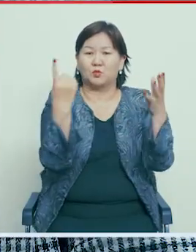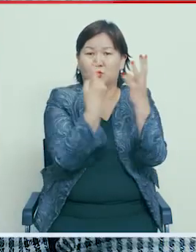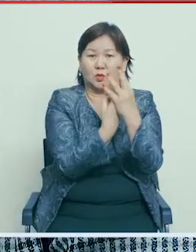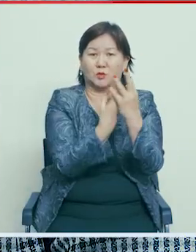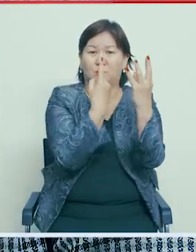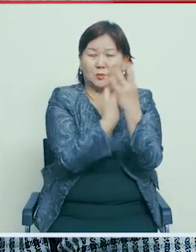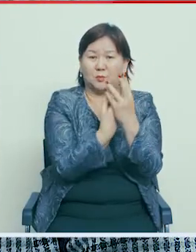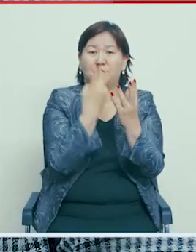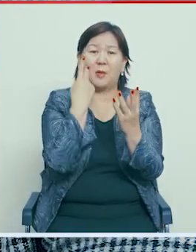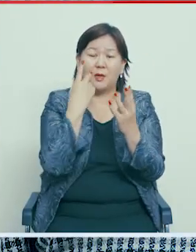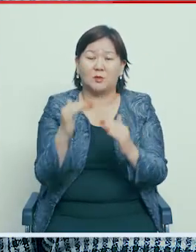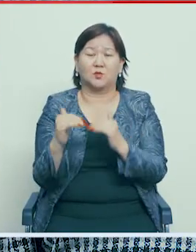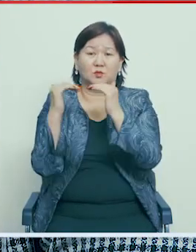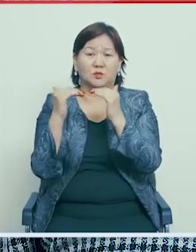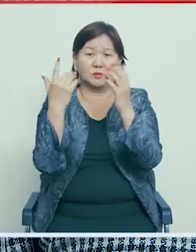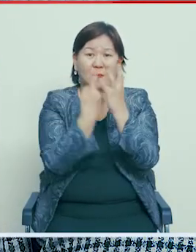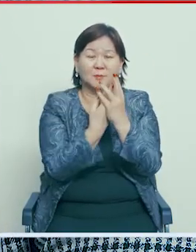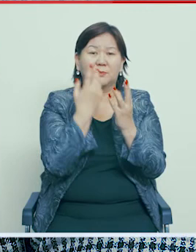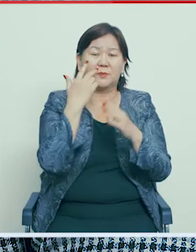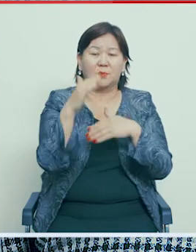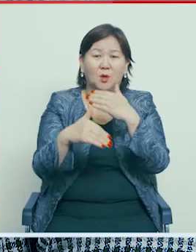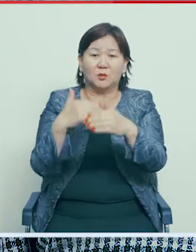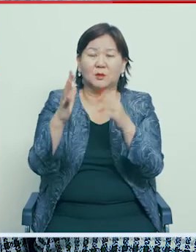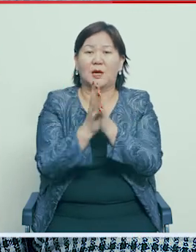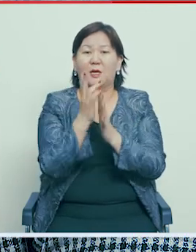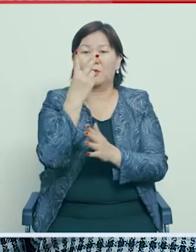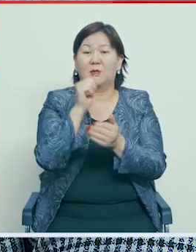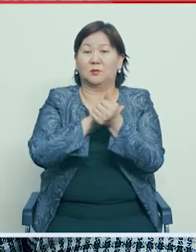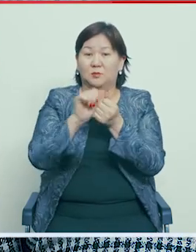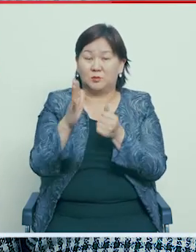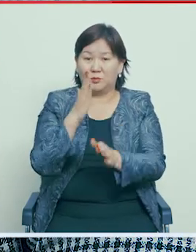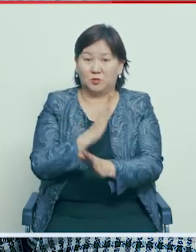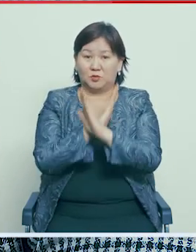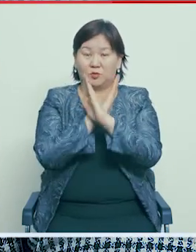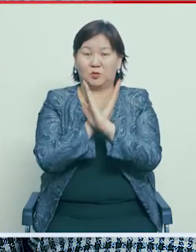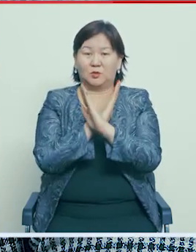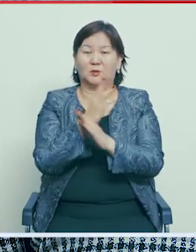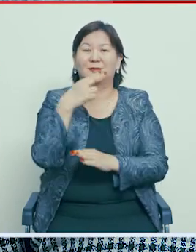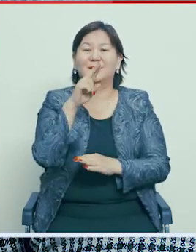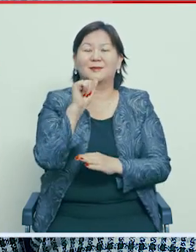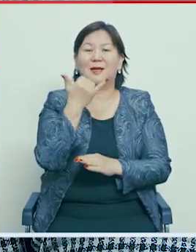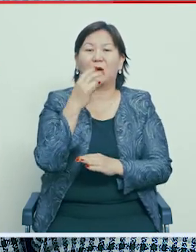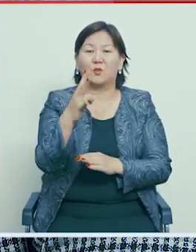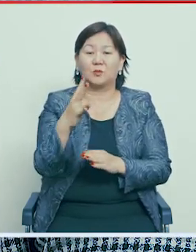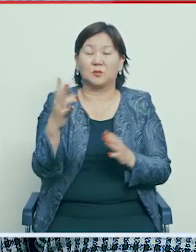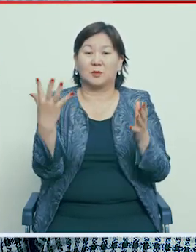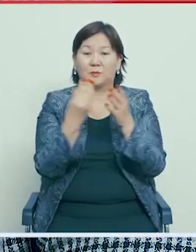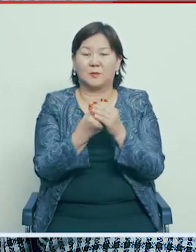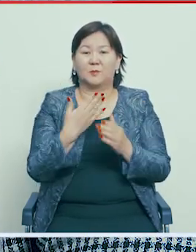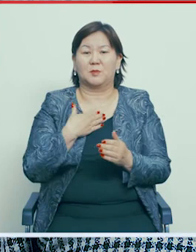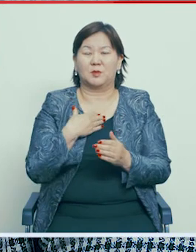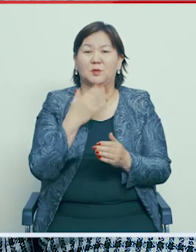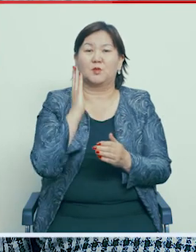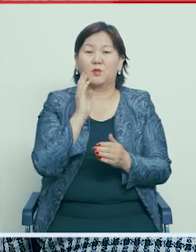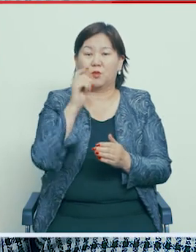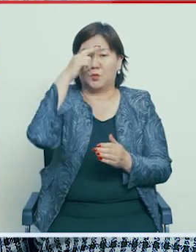өстой гэдэг утгаар нь одоо явуулсаар агаад би 12 дугаар ингээд төсвөлээд За даунтаа хүүхдүүдийн донд би миний хувьд бол бас